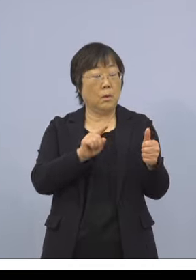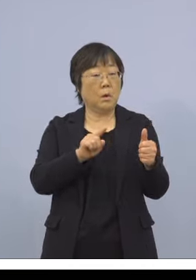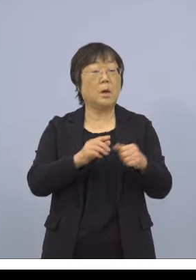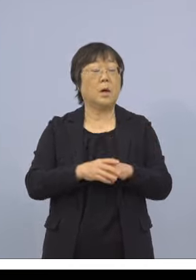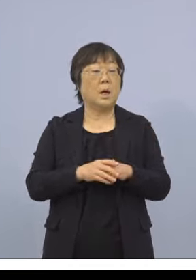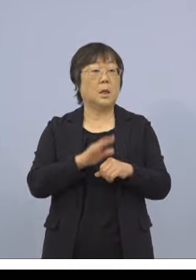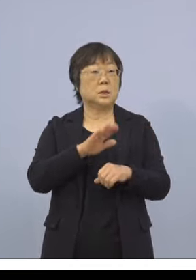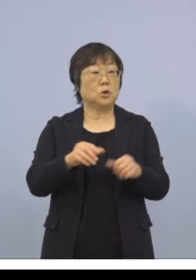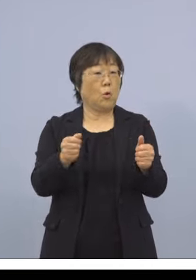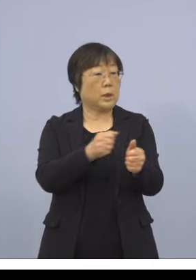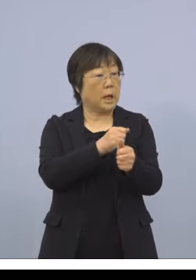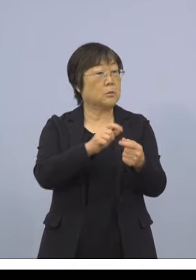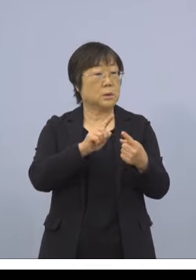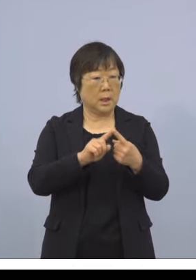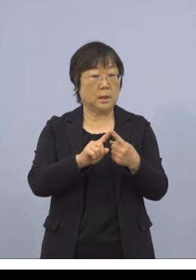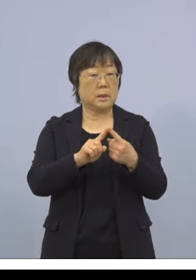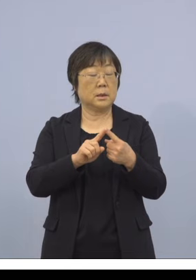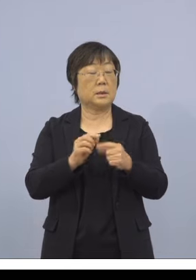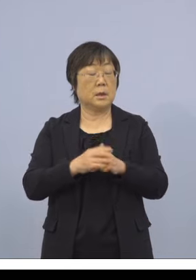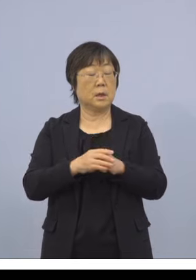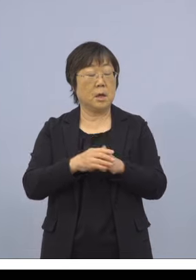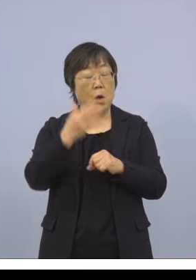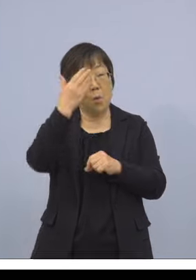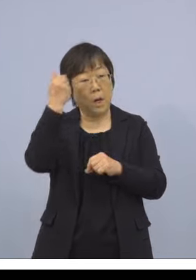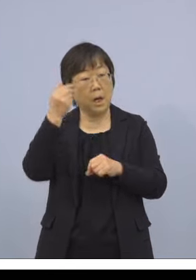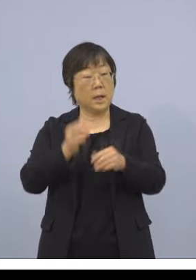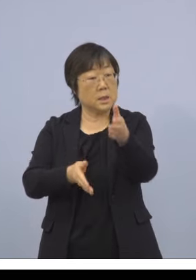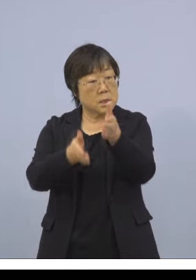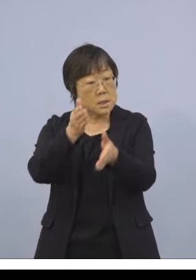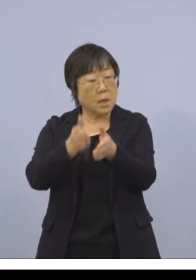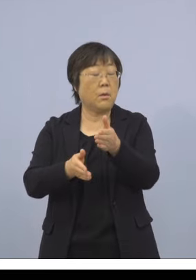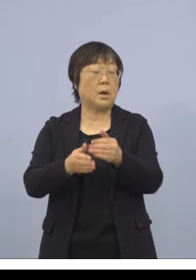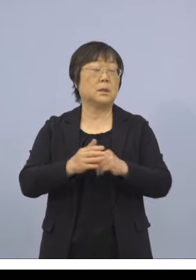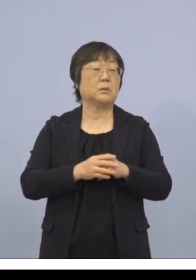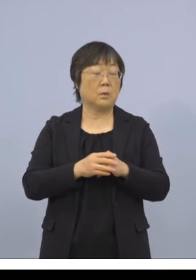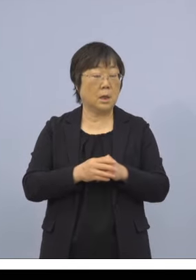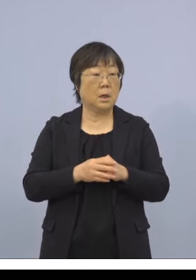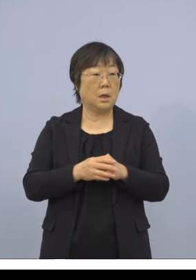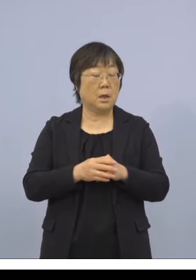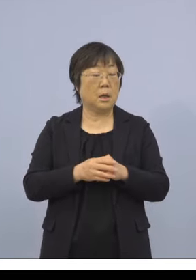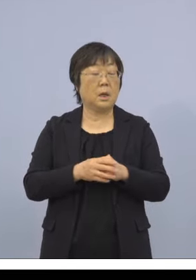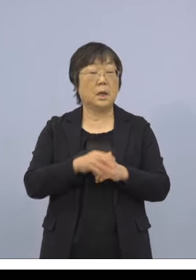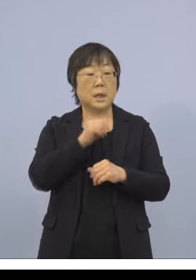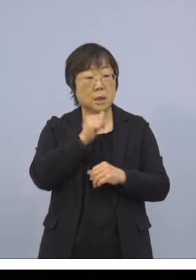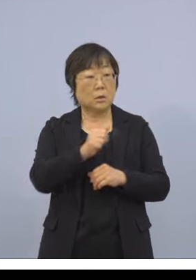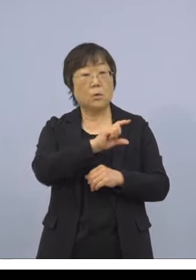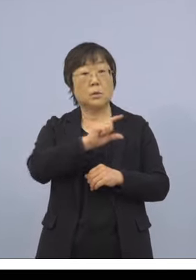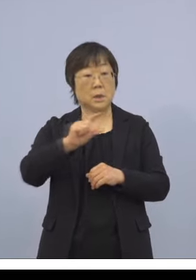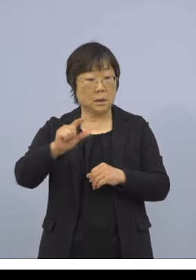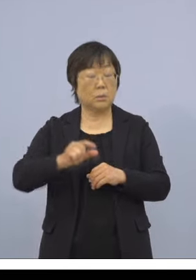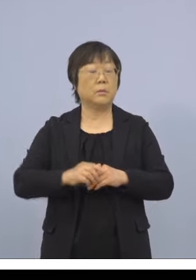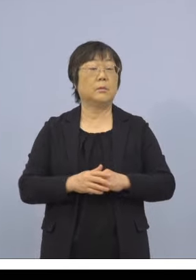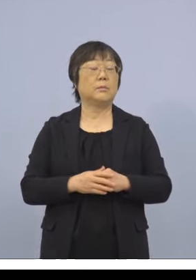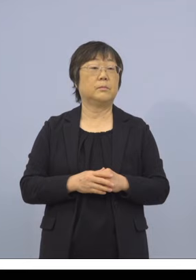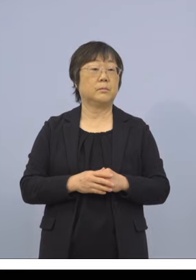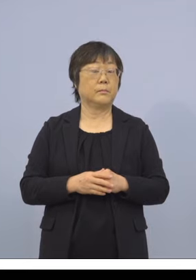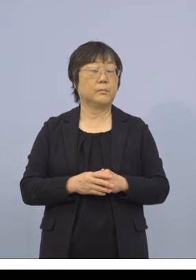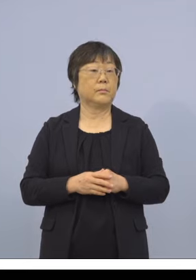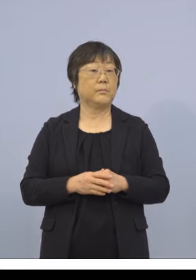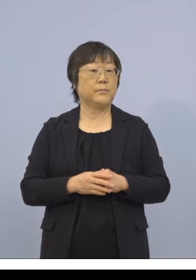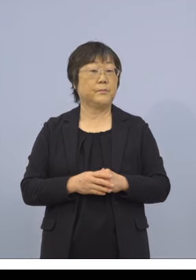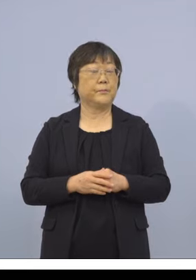わゆる児童虐待だとか、ヤングケアラーだとか、子どもの貧困だとか、まあ、こういった